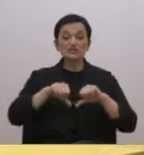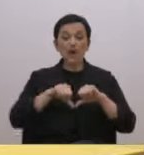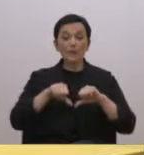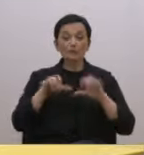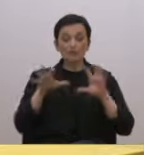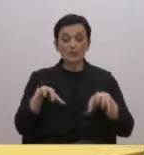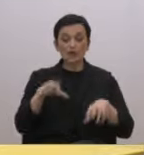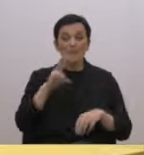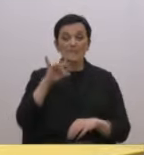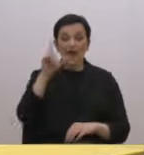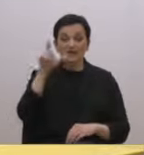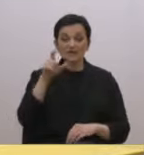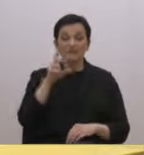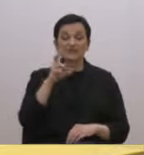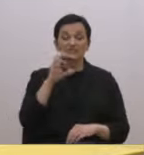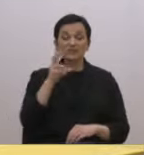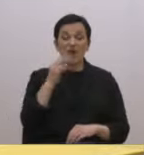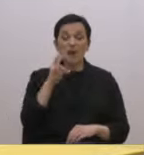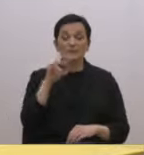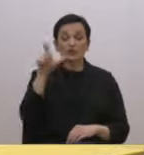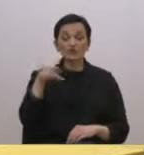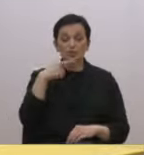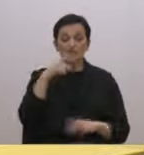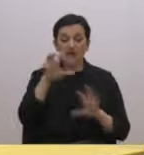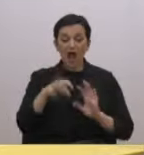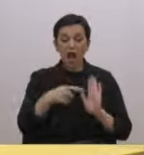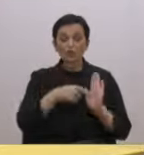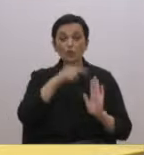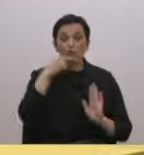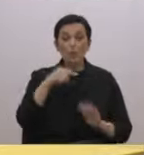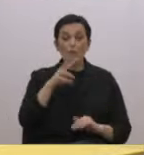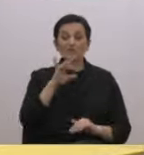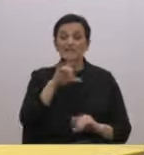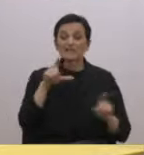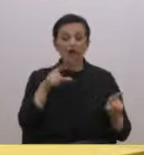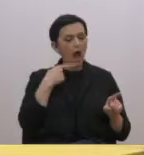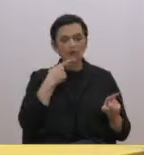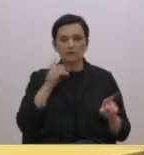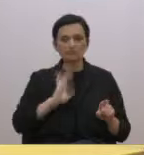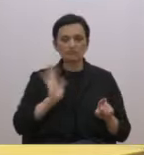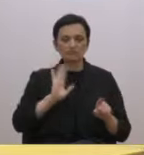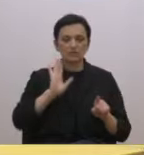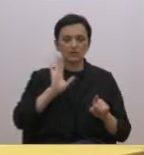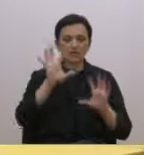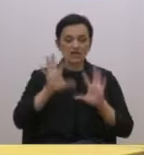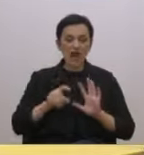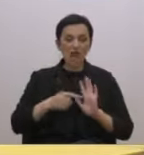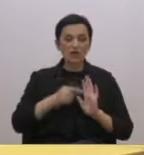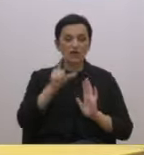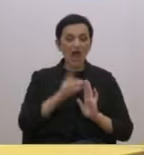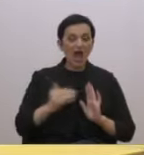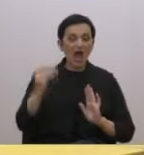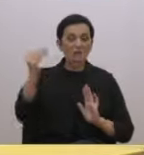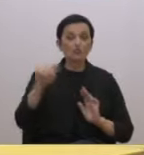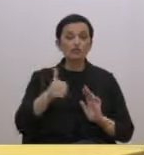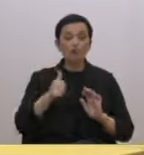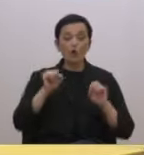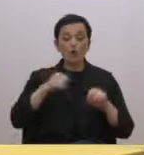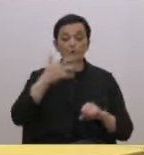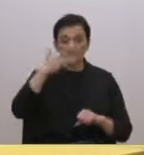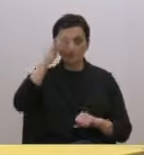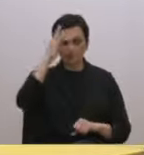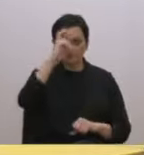შარლ მიშელი ამბობდეს რომ ეს კანონი რუსულია და მდინარაძე ამტკიცებდეს რომ ეს კანონი ევროპულია. Როგორ შეიძლება რომ